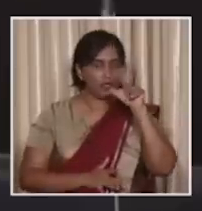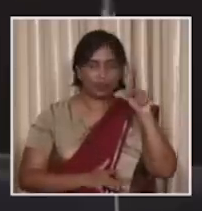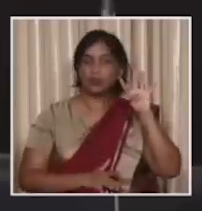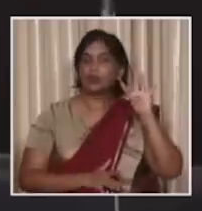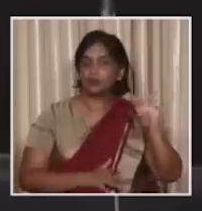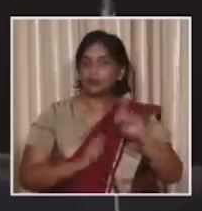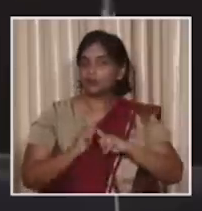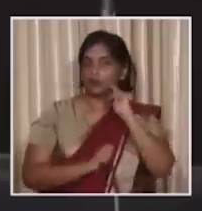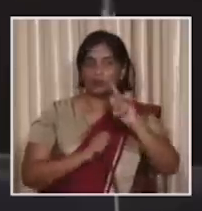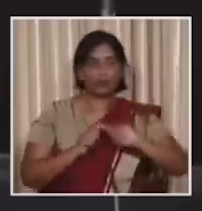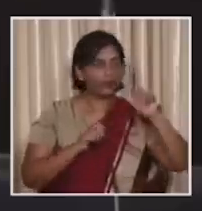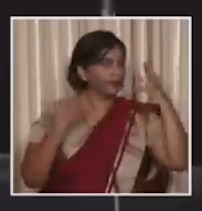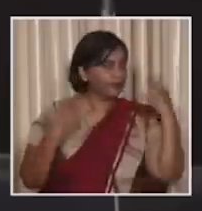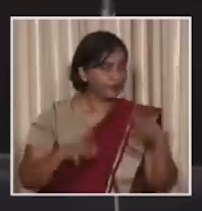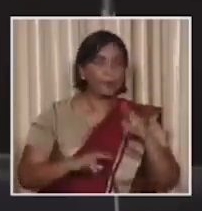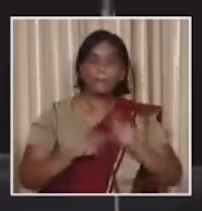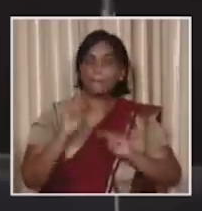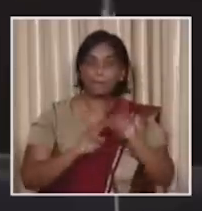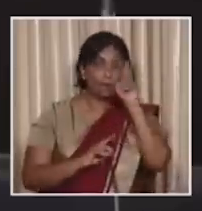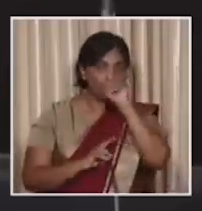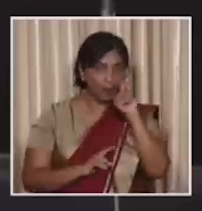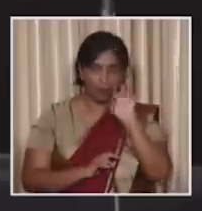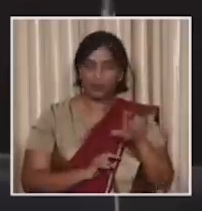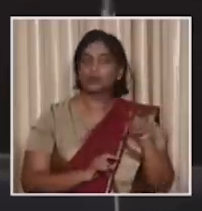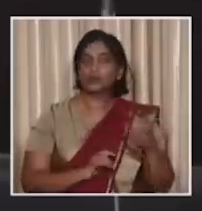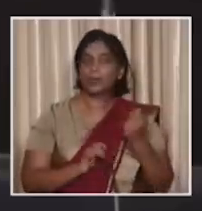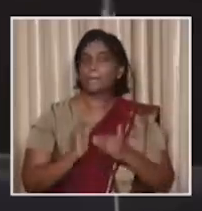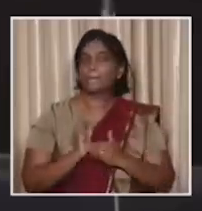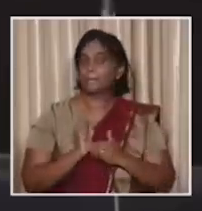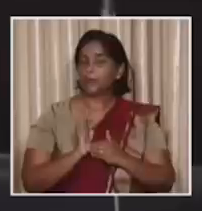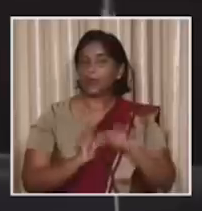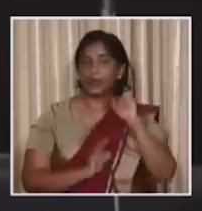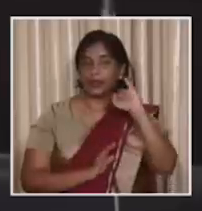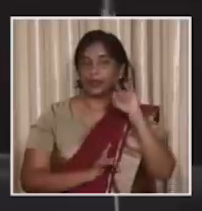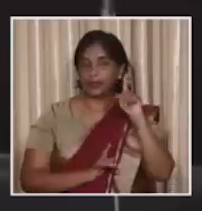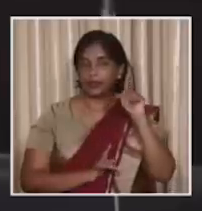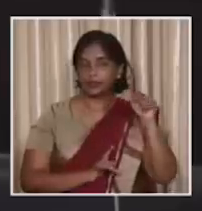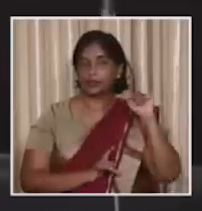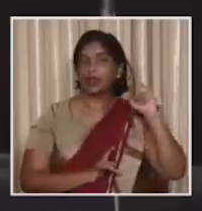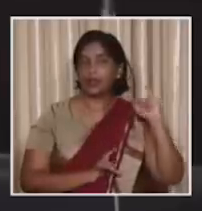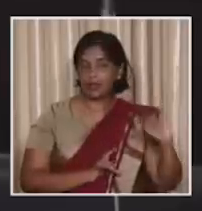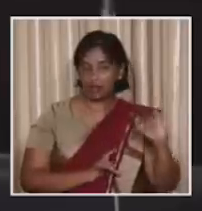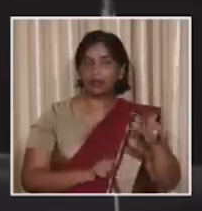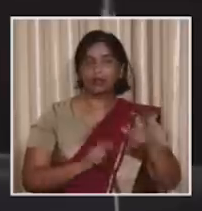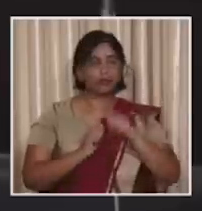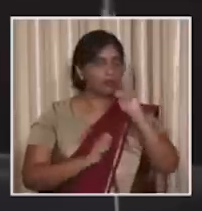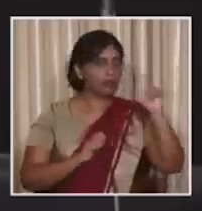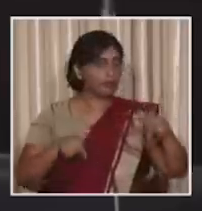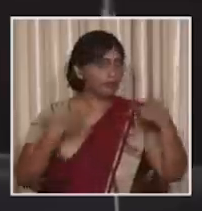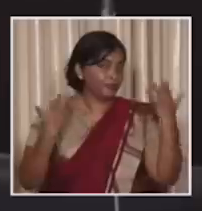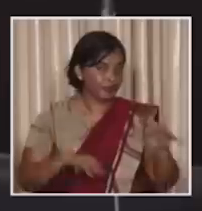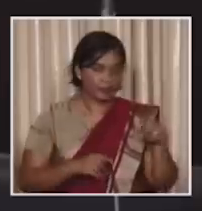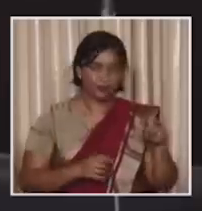787.4ක් ගෙවා අවසන් කළ තිනෝ. පෙබරවාරි මාසයේ වෙනුවෙන් රුපියල් මිලියන 61.6ක් දැනට ගෙවා අවසන් කළ